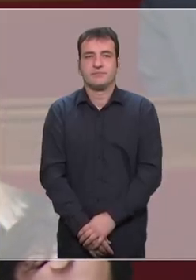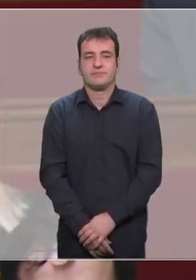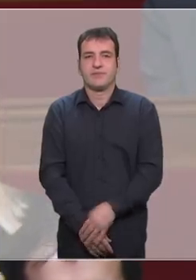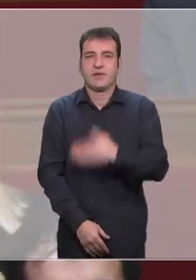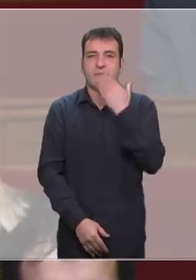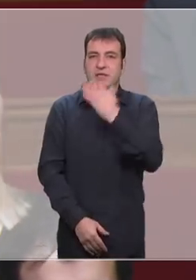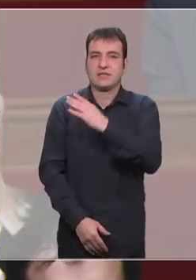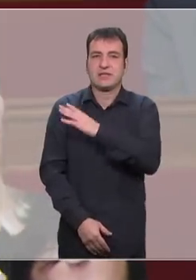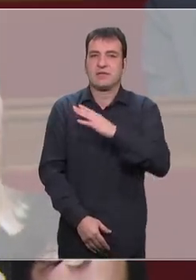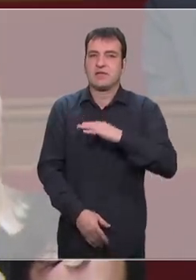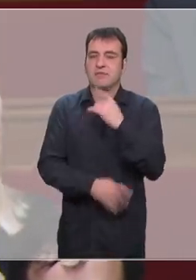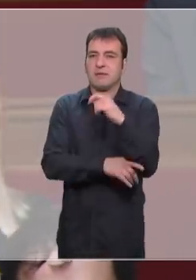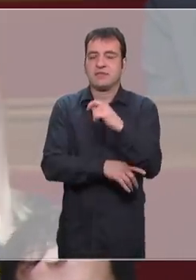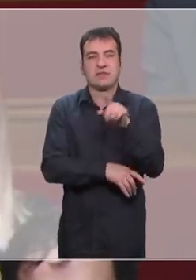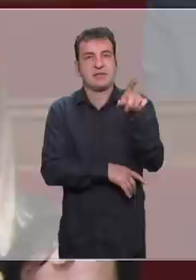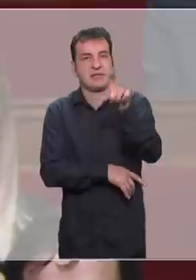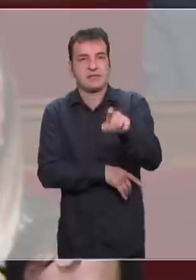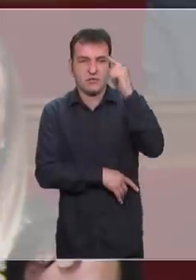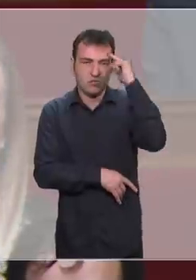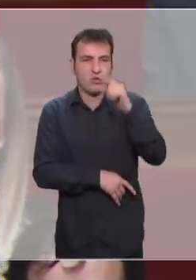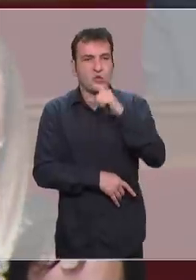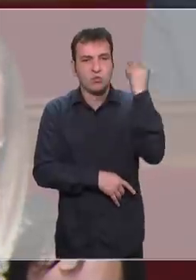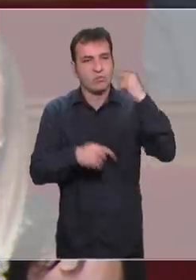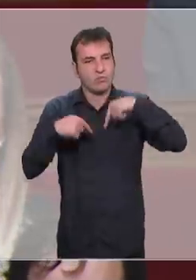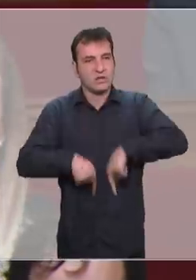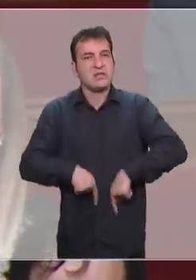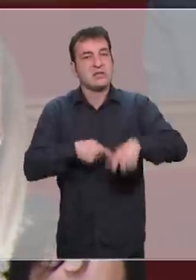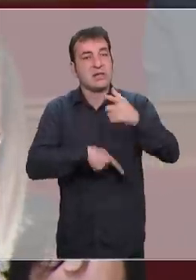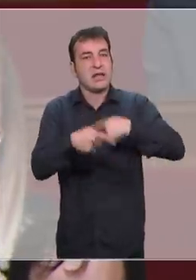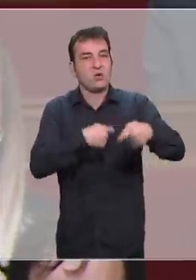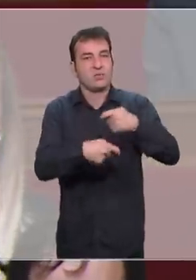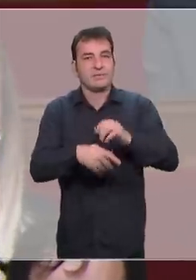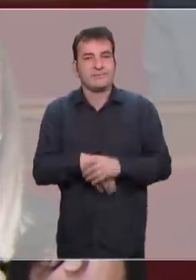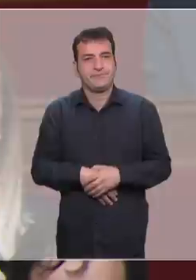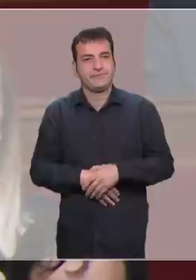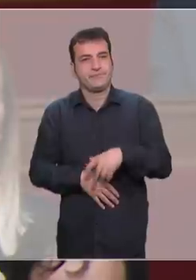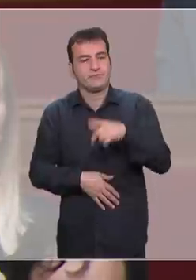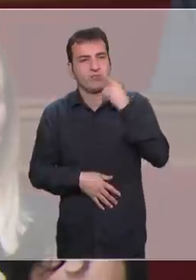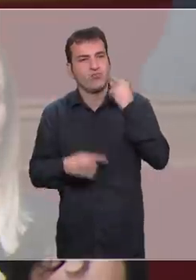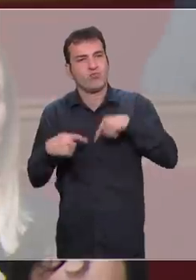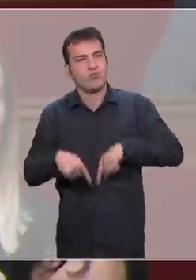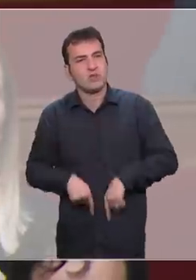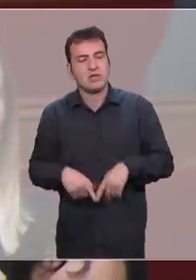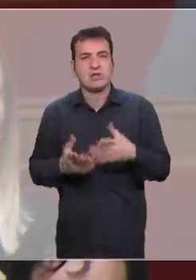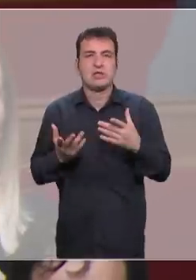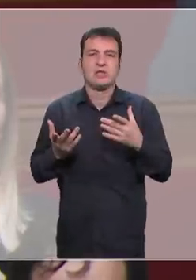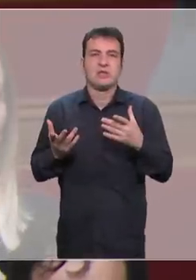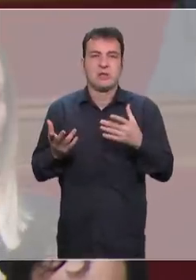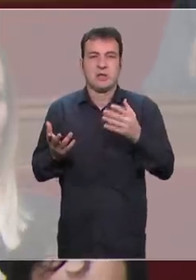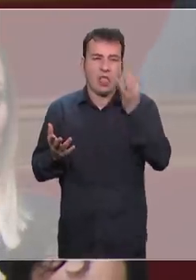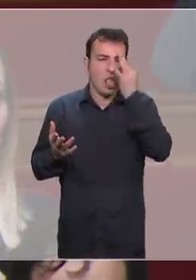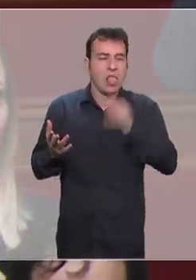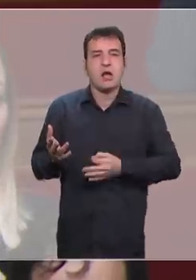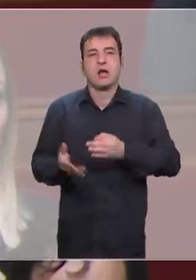Merci Madame la Présidente. Ma question s'adresse à Monsieur le Ministre de l'Économie. Monsieur le Ministre, les intoxications au